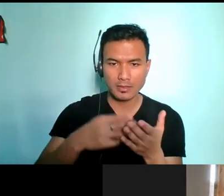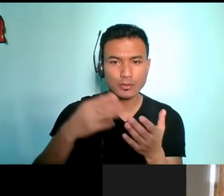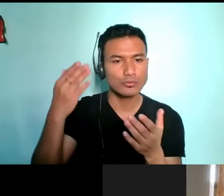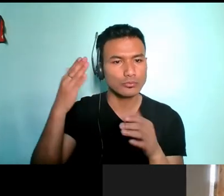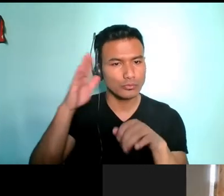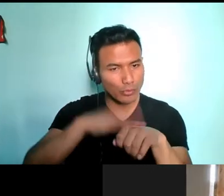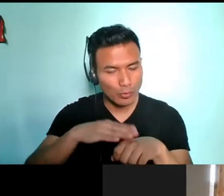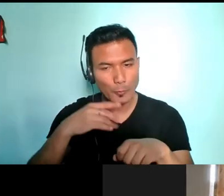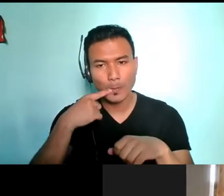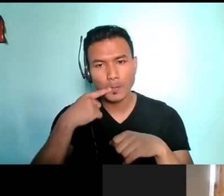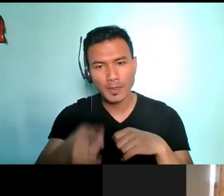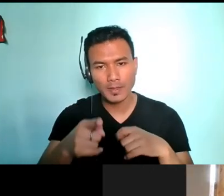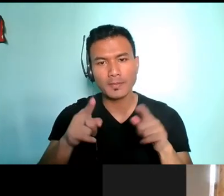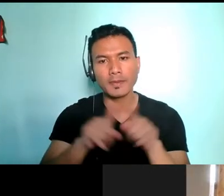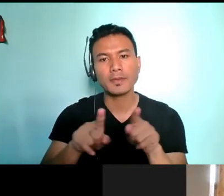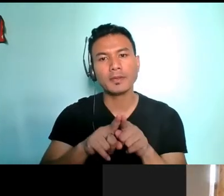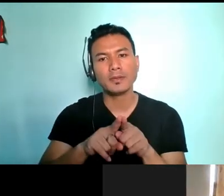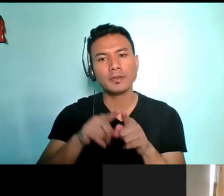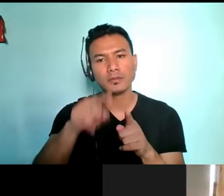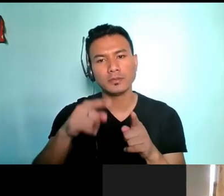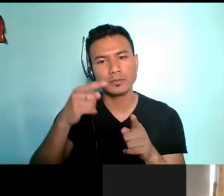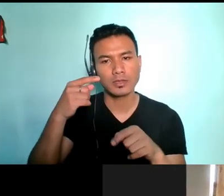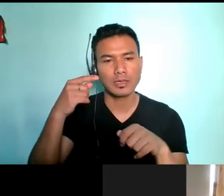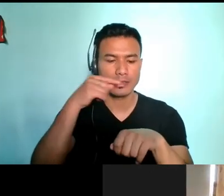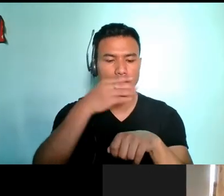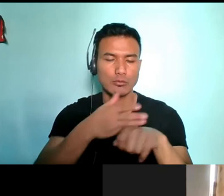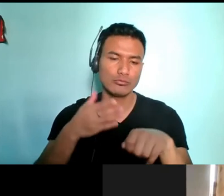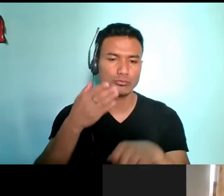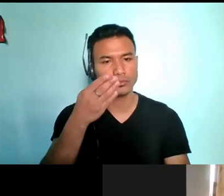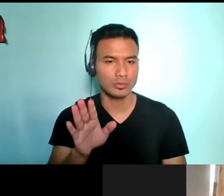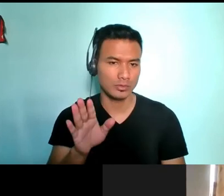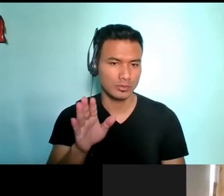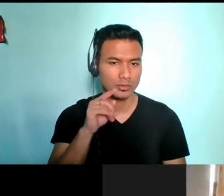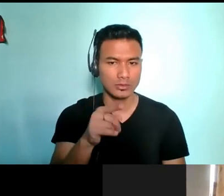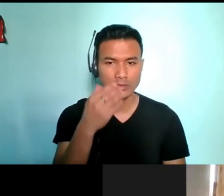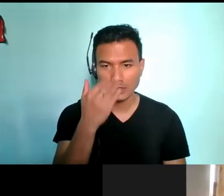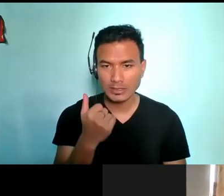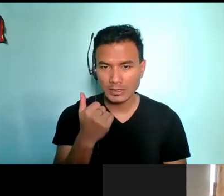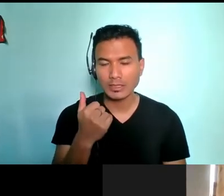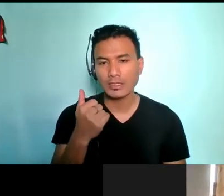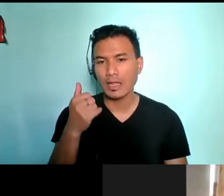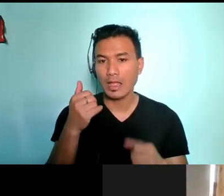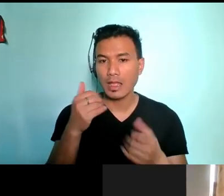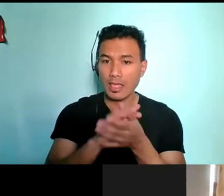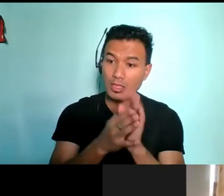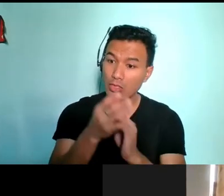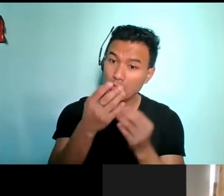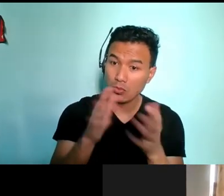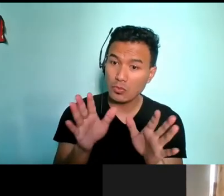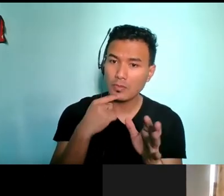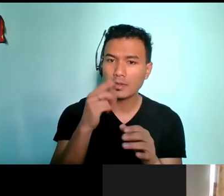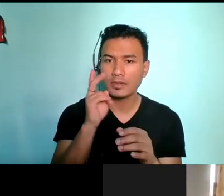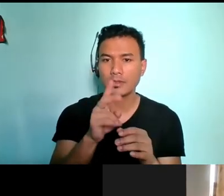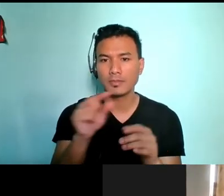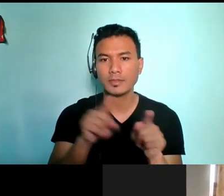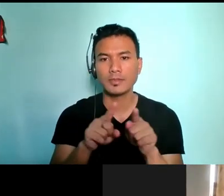एक ठाउँमा पेपरले मात्रै टच गर्दै जानु त घाउ हुन्छ, त्यस कारण हात धोयो भन्ने कुराले पनि ठुलो ठुलो रोल खेलिरहेको छ